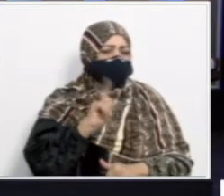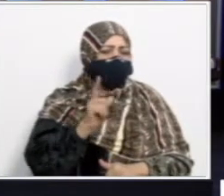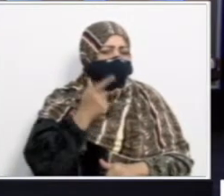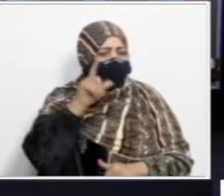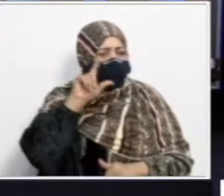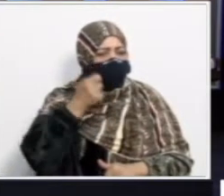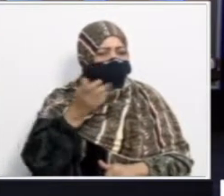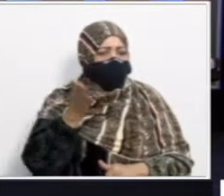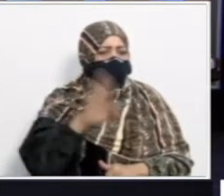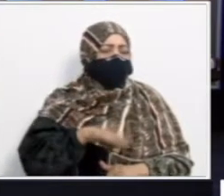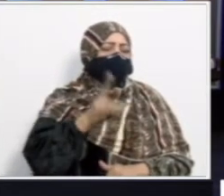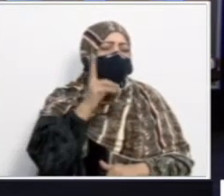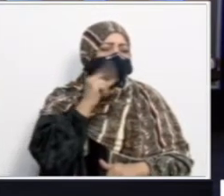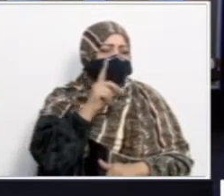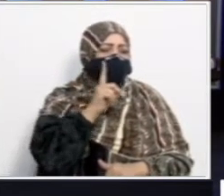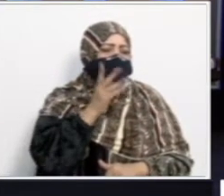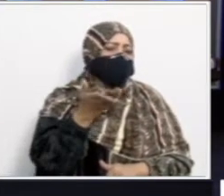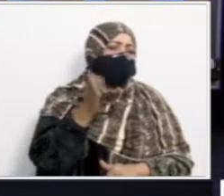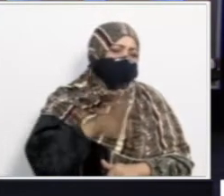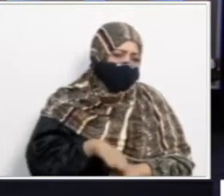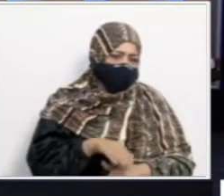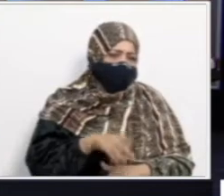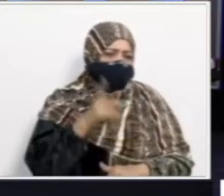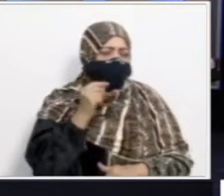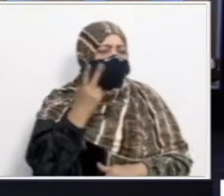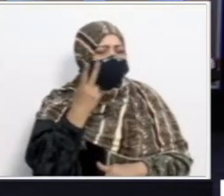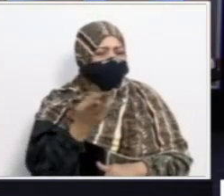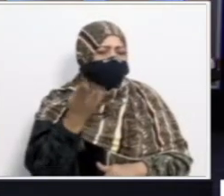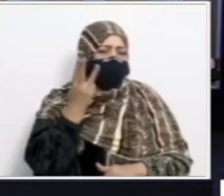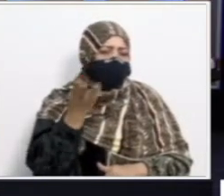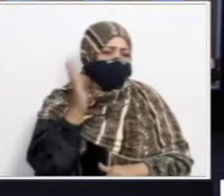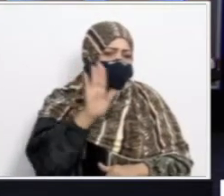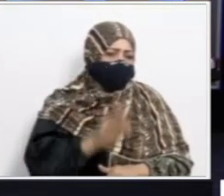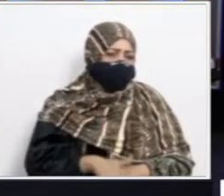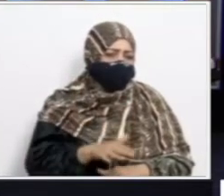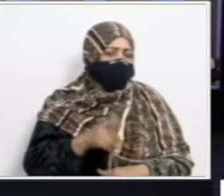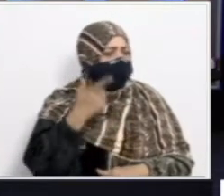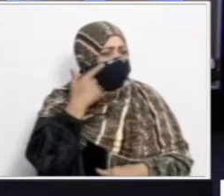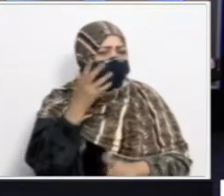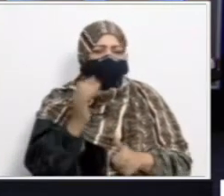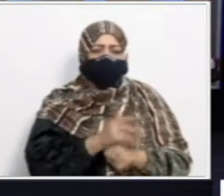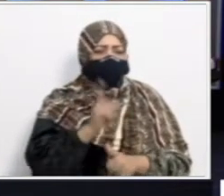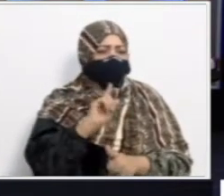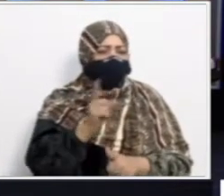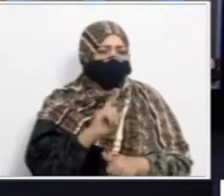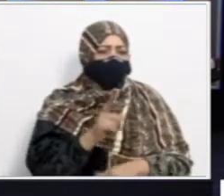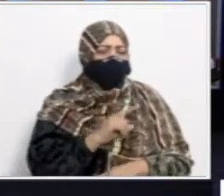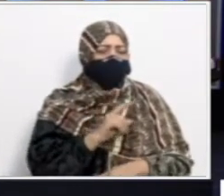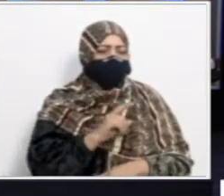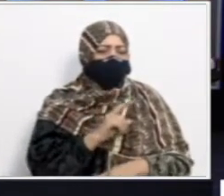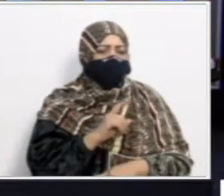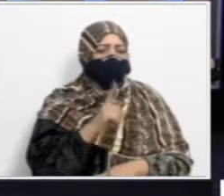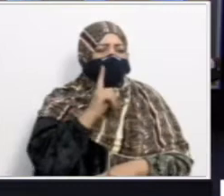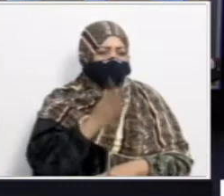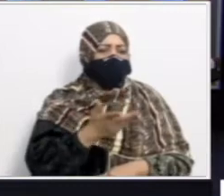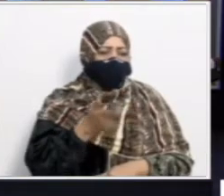والده متوفي. قلت والده انت، ام حيه. ام حيه انا جدا. ثم